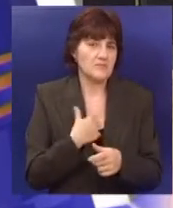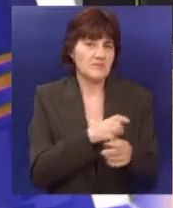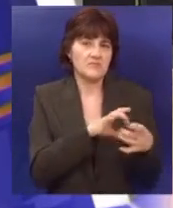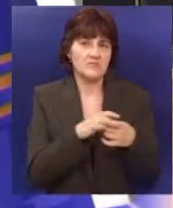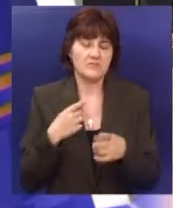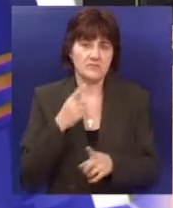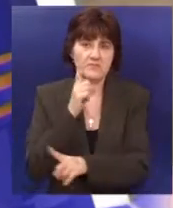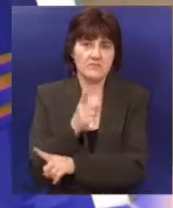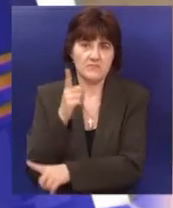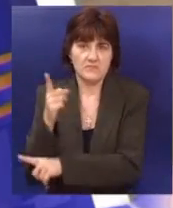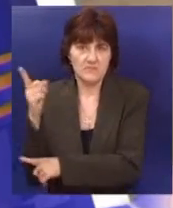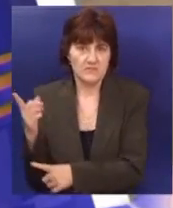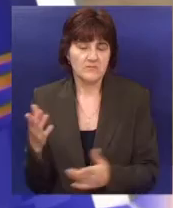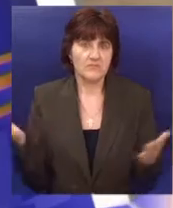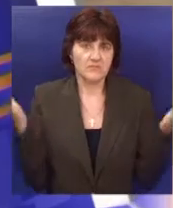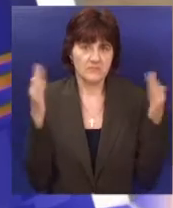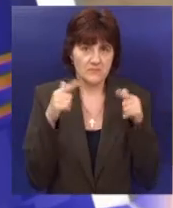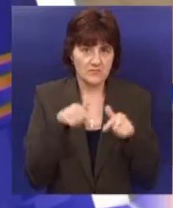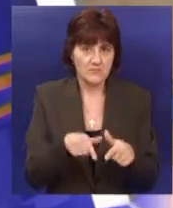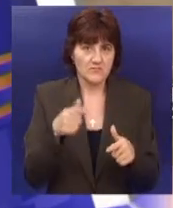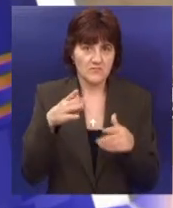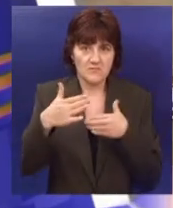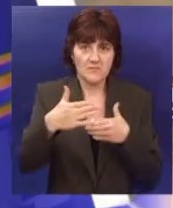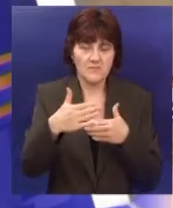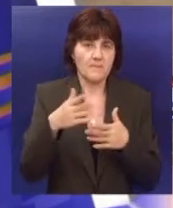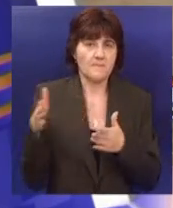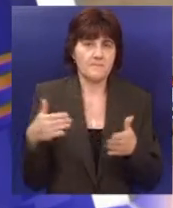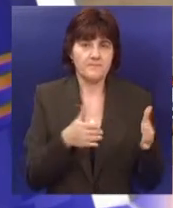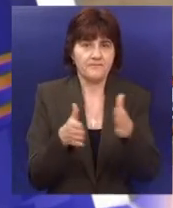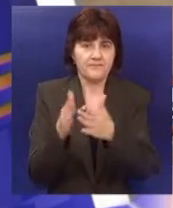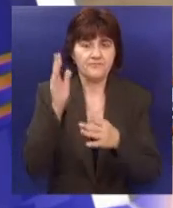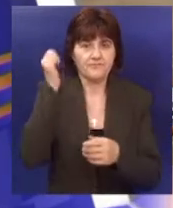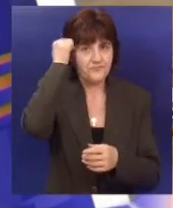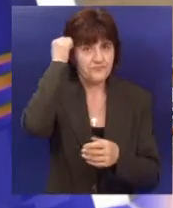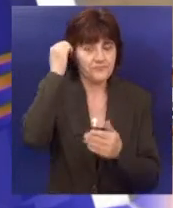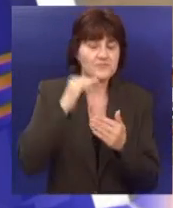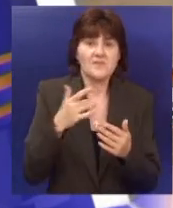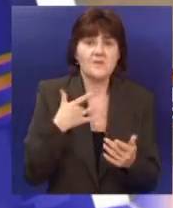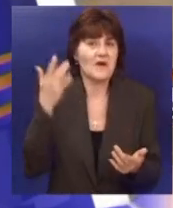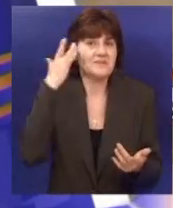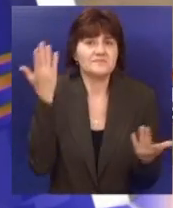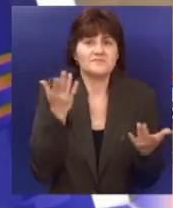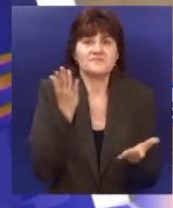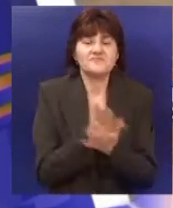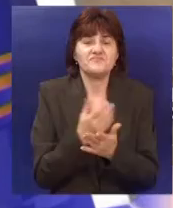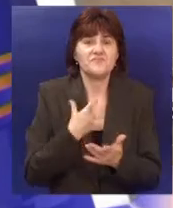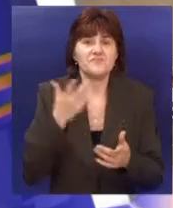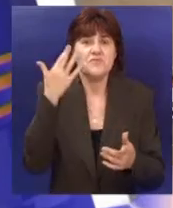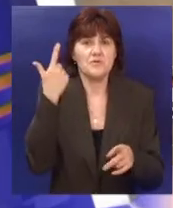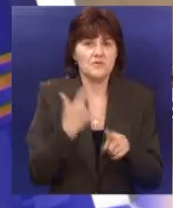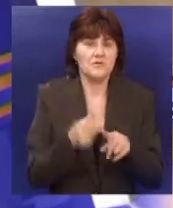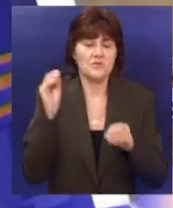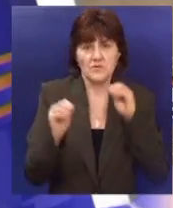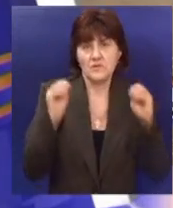Stalno tražimo da se asfaltira ova ulica, nikako da se uradi. Ne znamo već kome da se obratimo, šta da